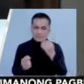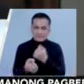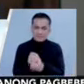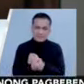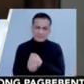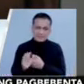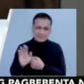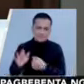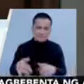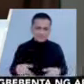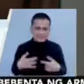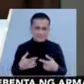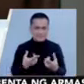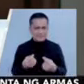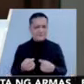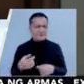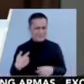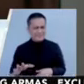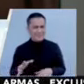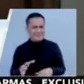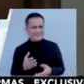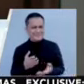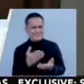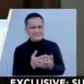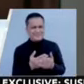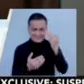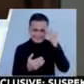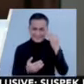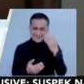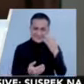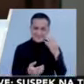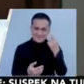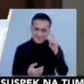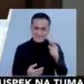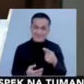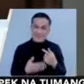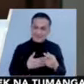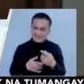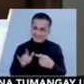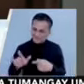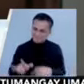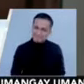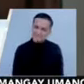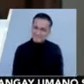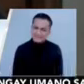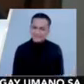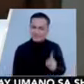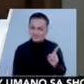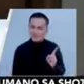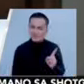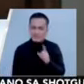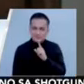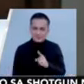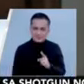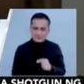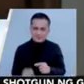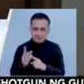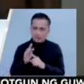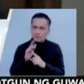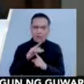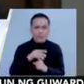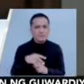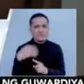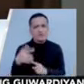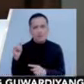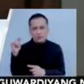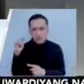Ginawa ko na rin yun. Pumunta na rin ako ng Korea para sa mahal ko. Pero doon, kasi talaga naka-helicopter siya, naka-aeroplano siya,